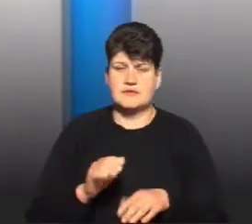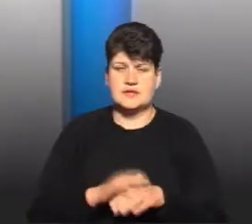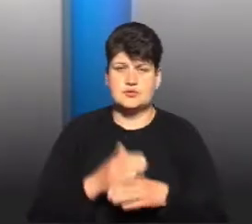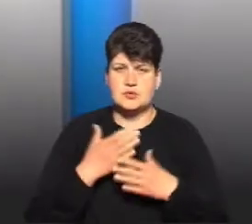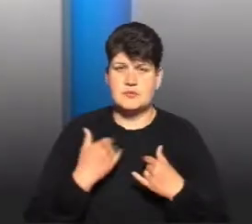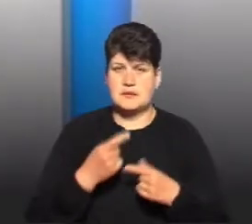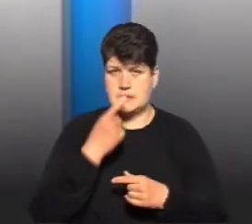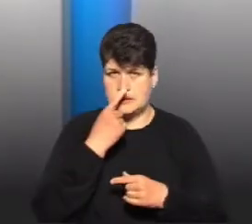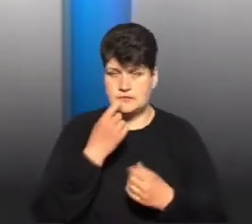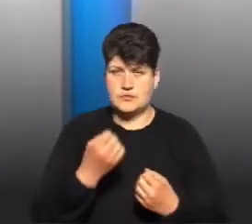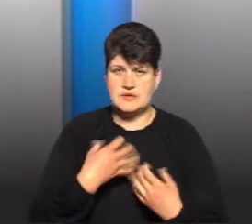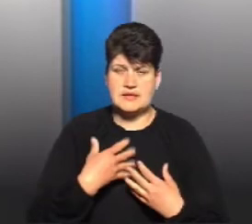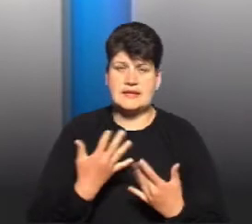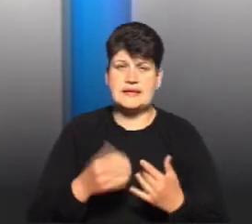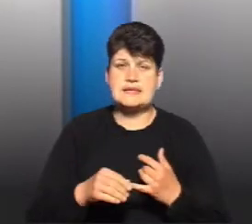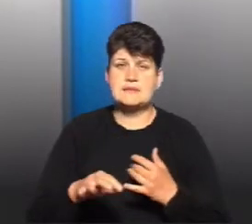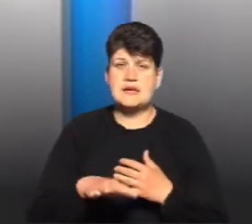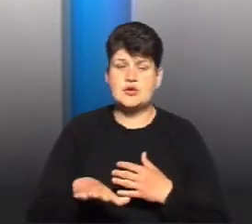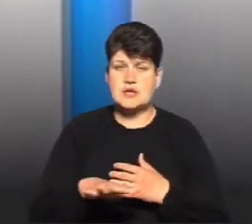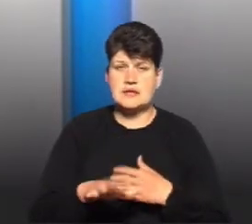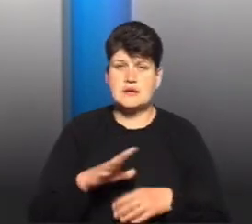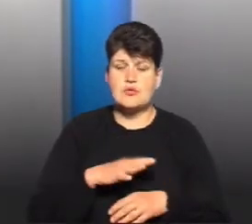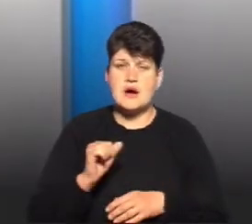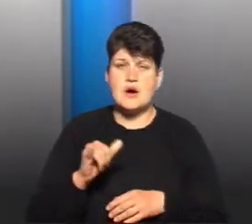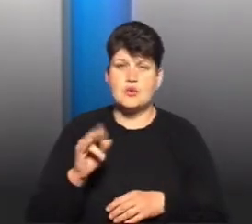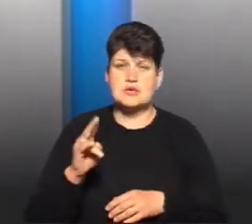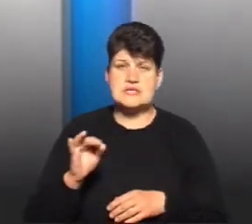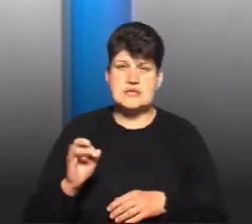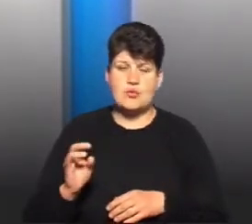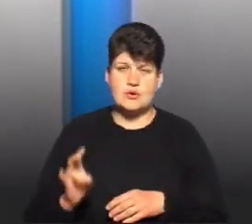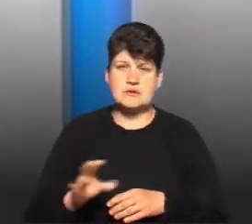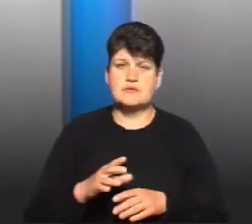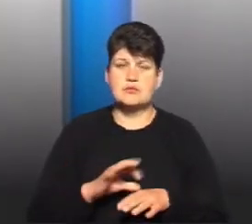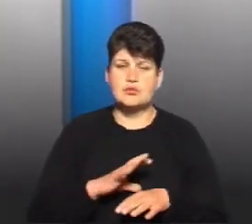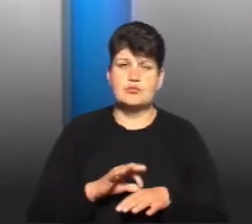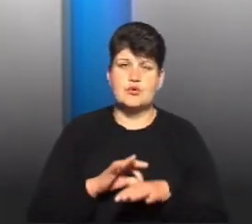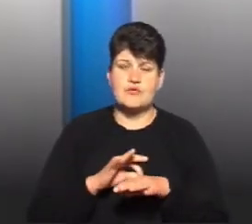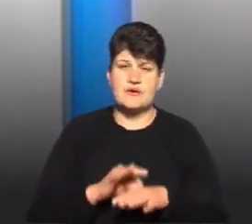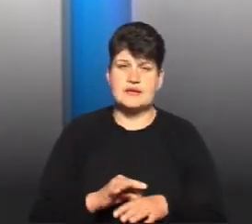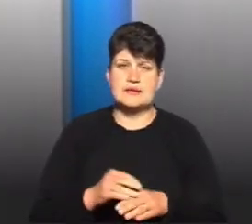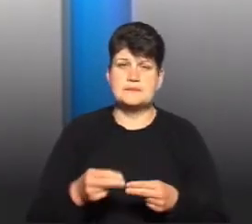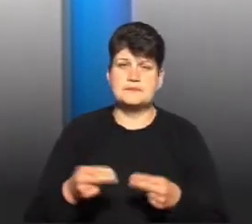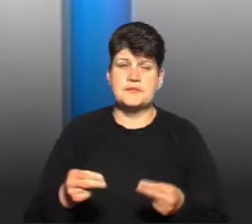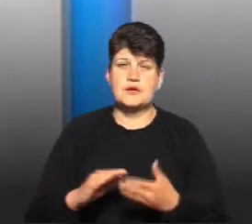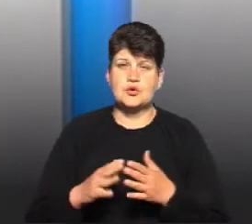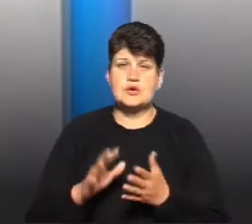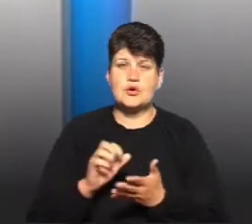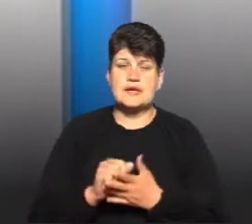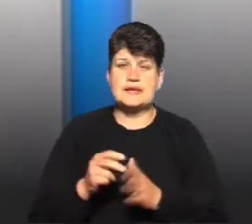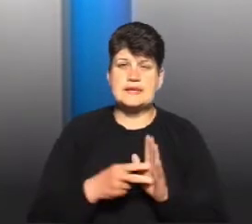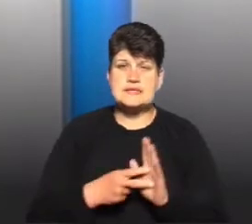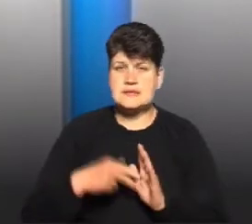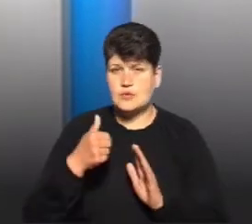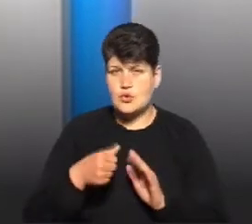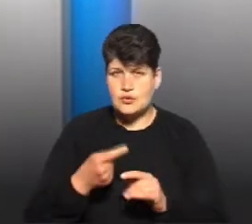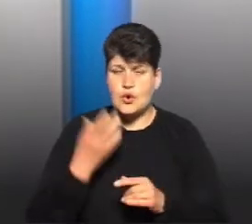передали кілька земельних ділянок, де був проведений аукціон геокадастром, але цей аукціон був проведений на укладення договору оренди на 7 років. Тому, відповідно, коли